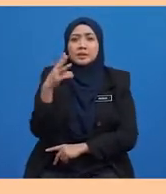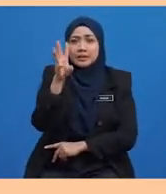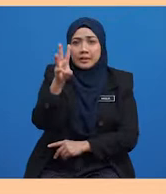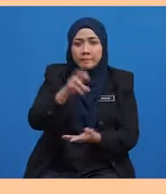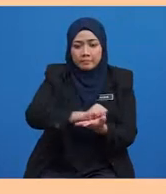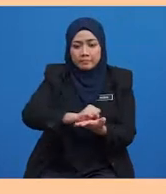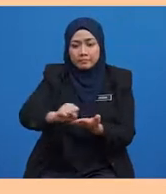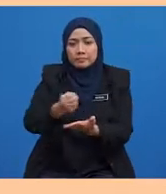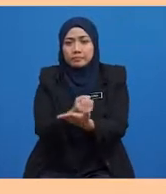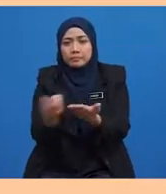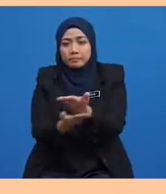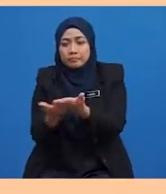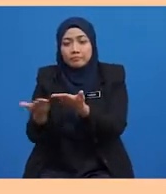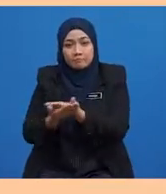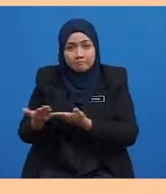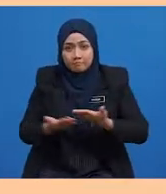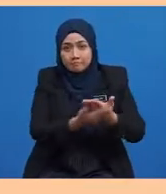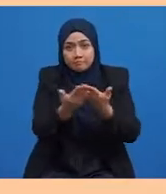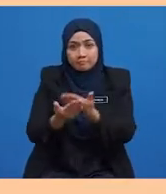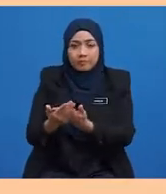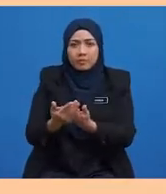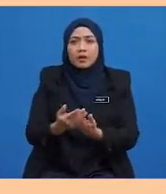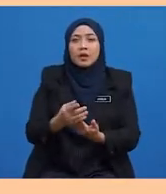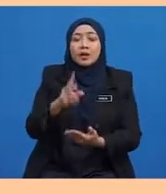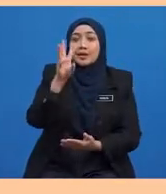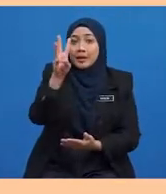atau 6 permukaan.